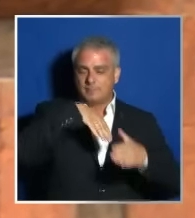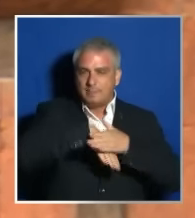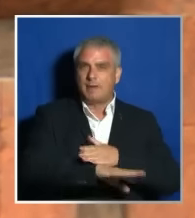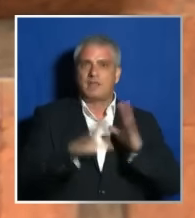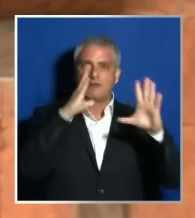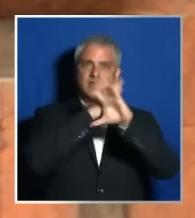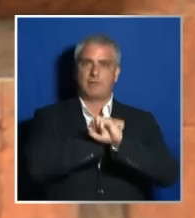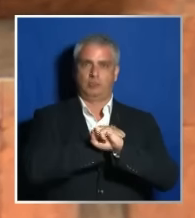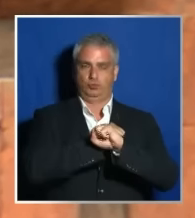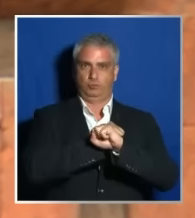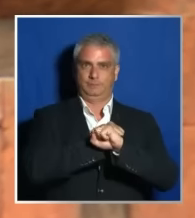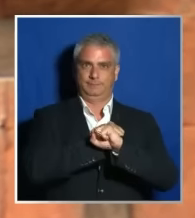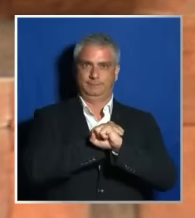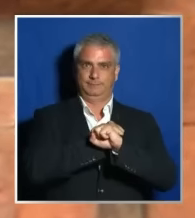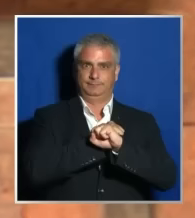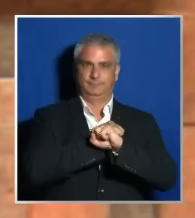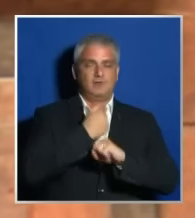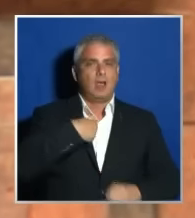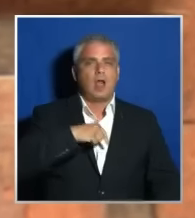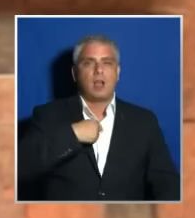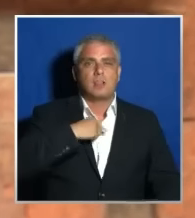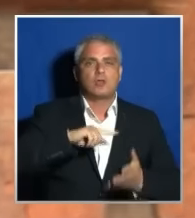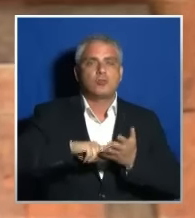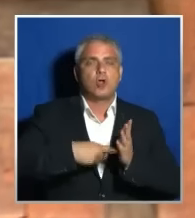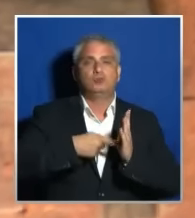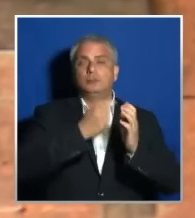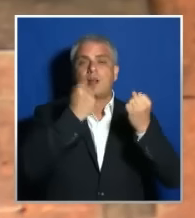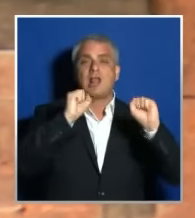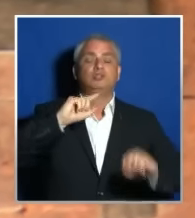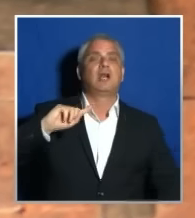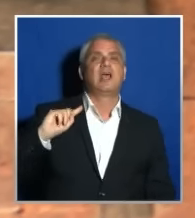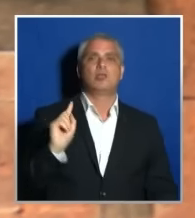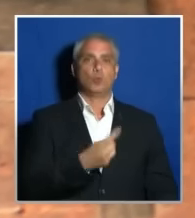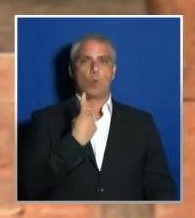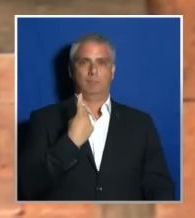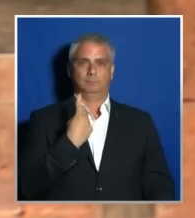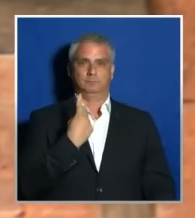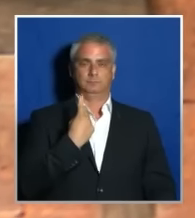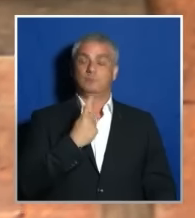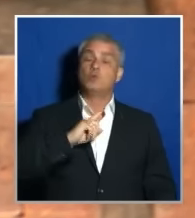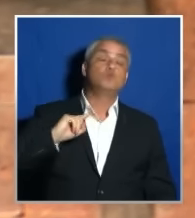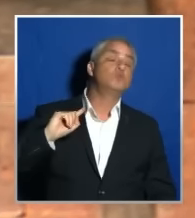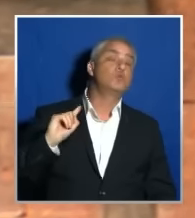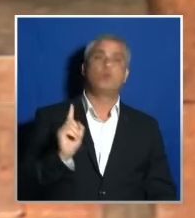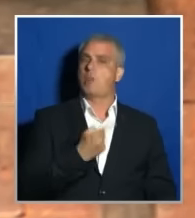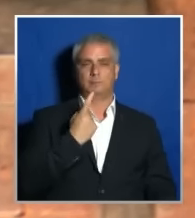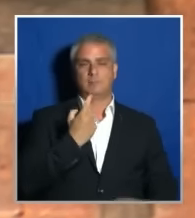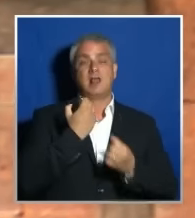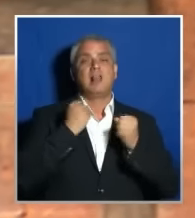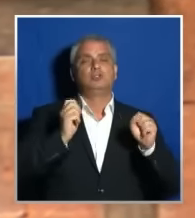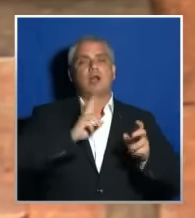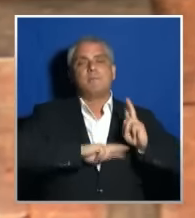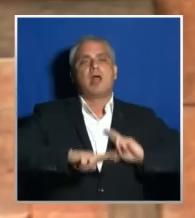במרתפים החשוכים. אנו נחושים להוציא את כולם. את כולם מן